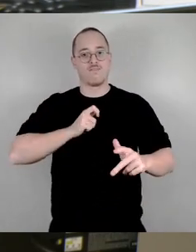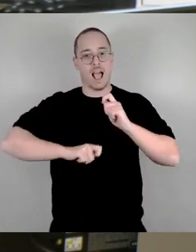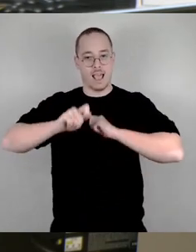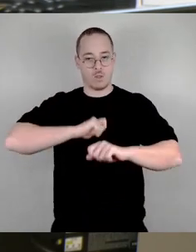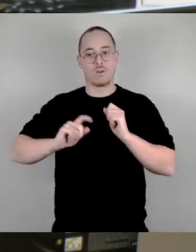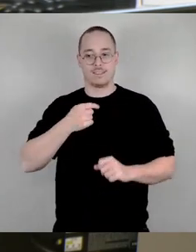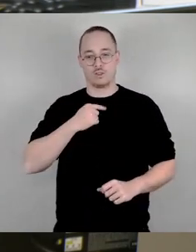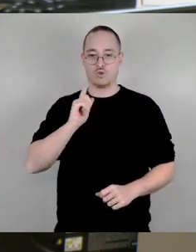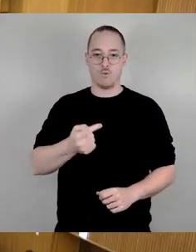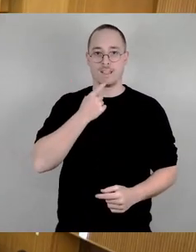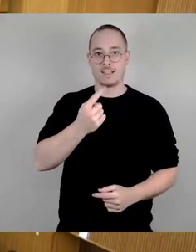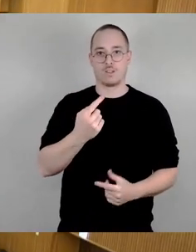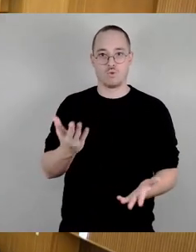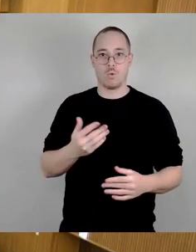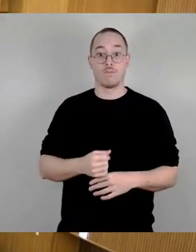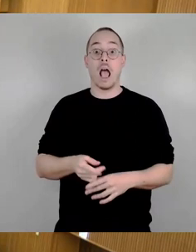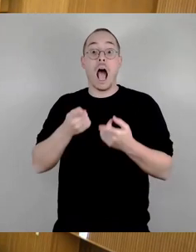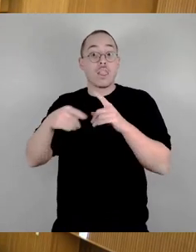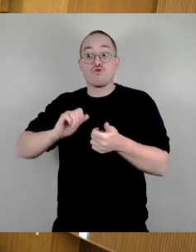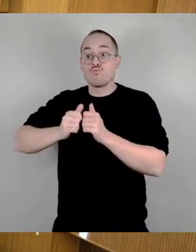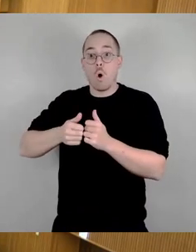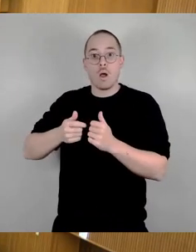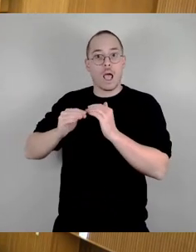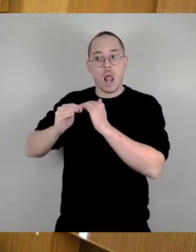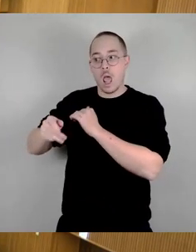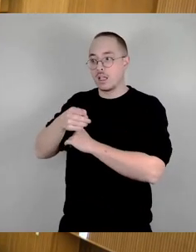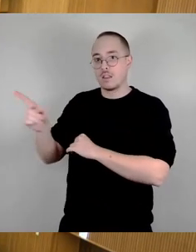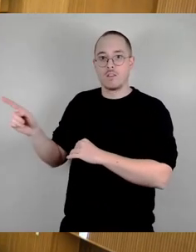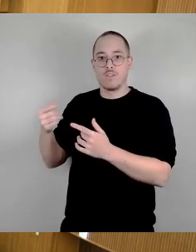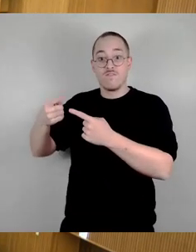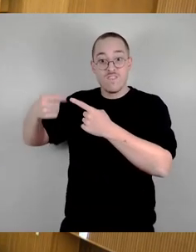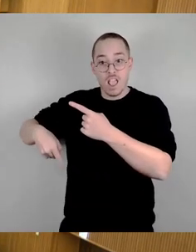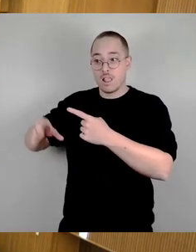das zulasten anderer Sportanlagen in dieser Stadt gehen darf.